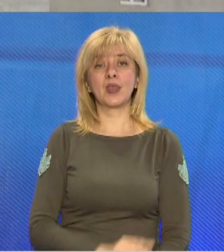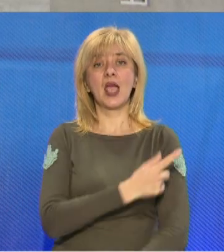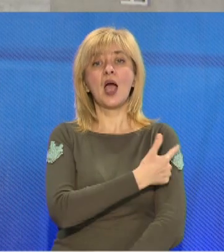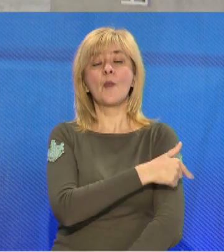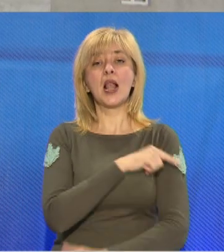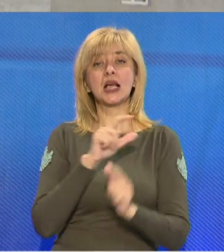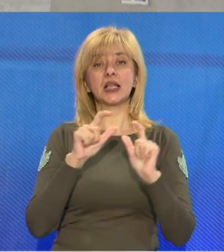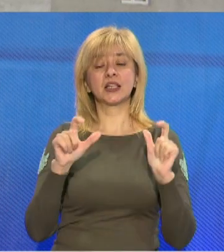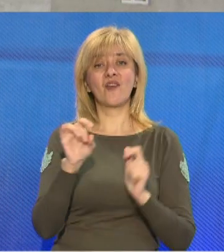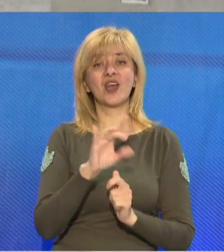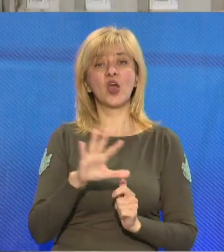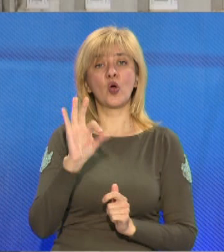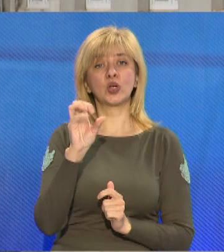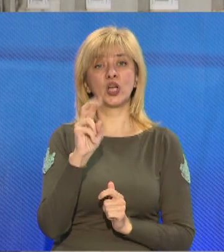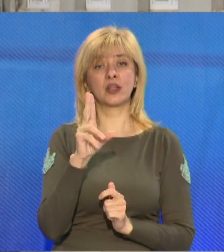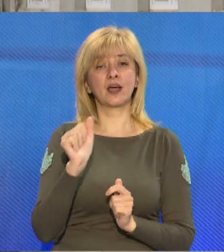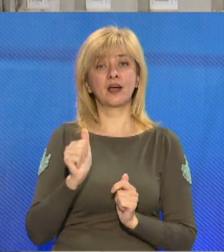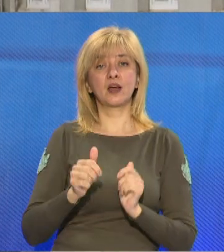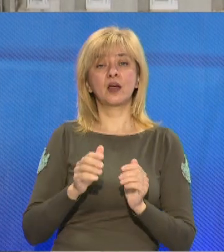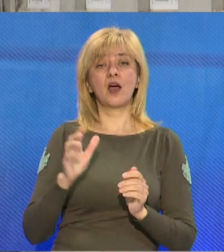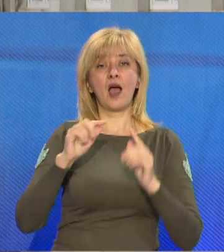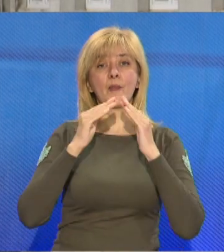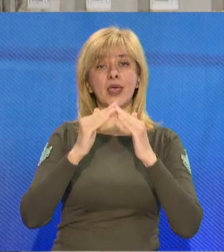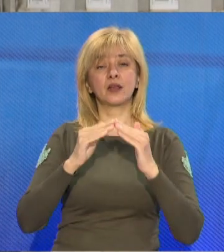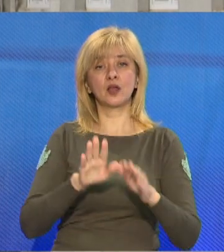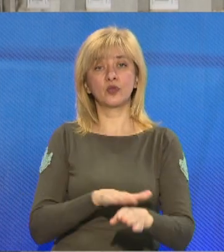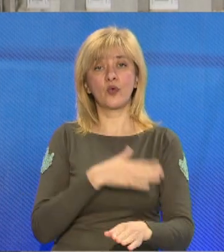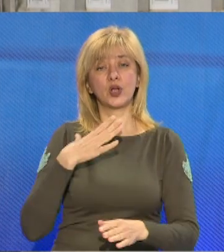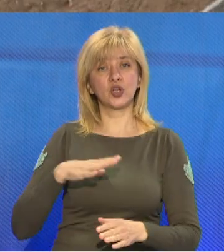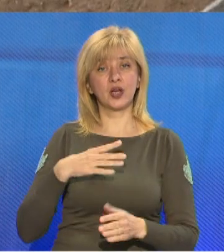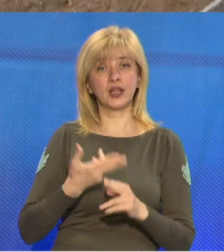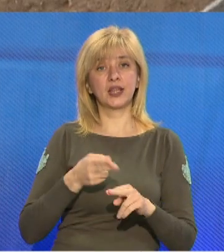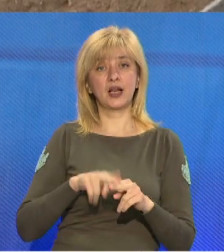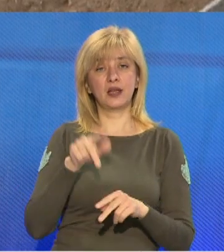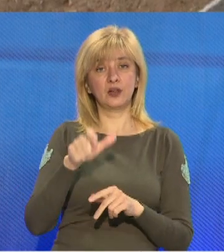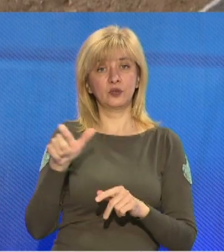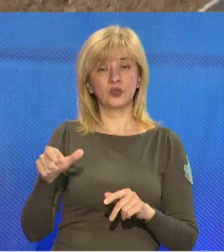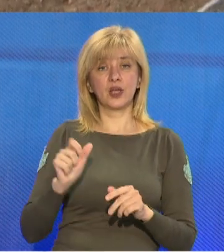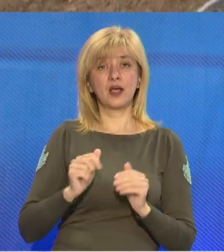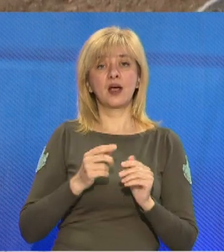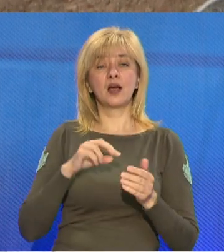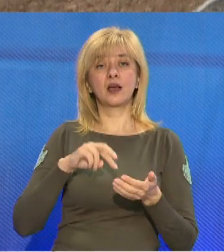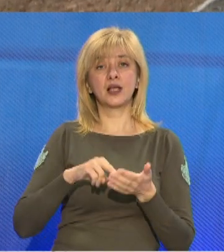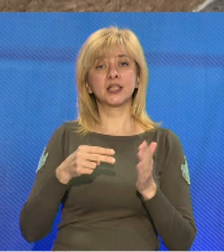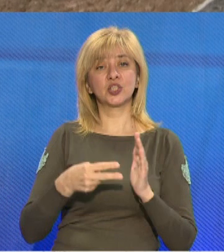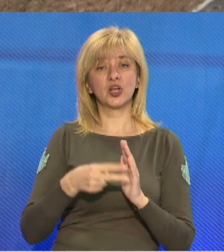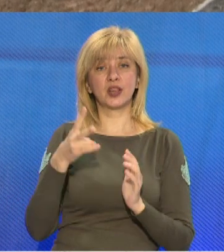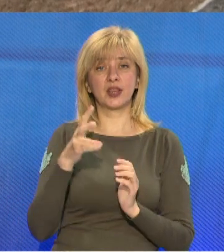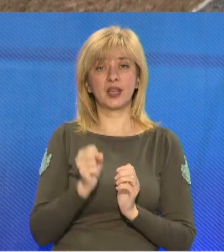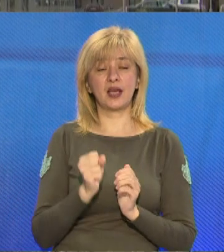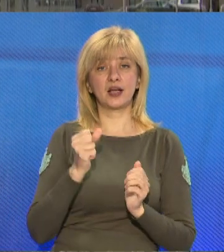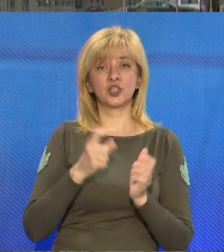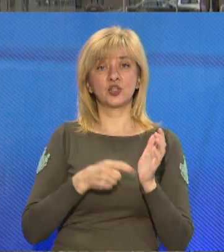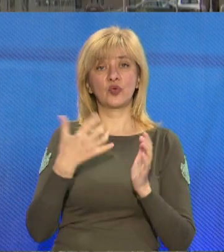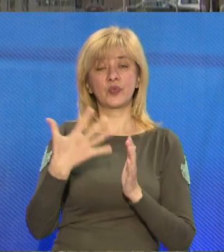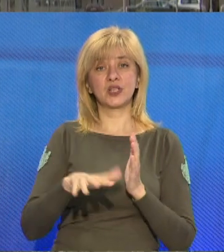Поликлініка у мікрорайоні Альшанка – об'єкт довгочаканий для місцевих жихаров. Будівництво сучасної медицинської установи, розліченої на 650 наведування у